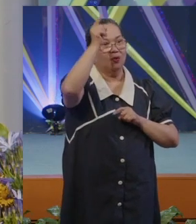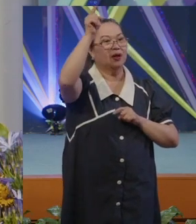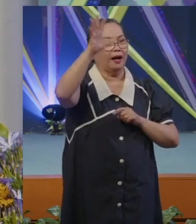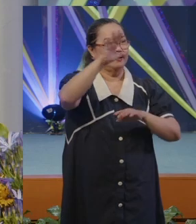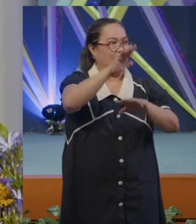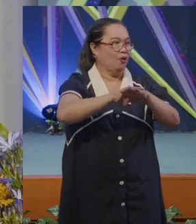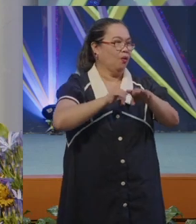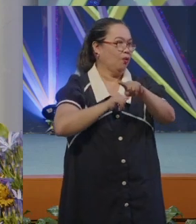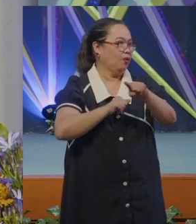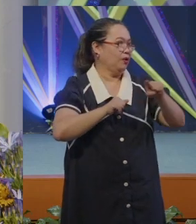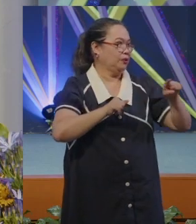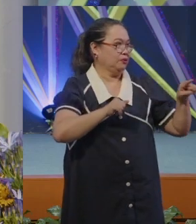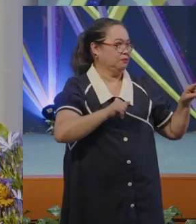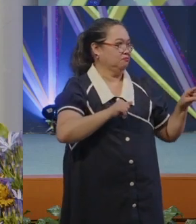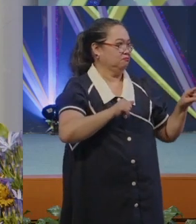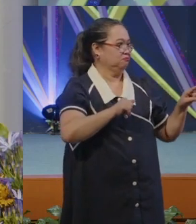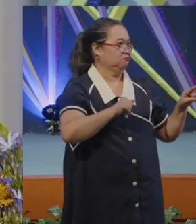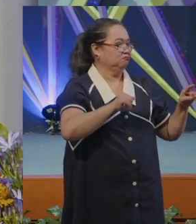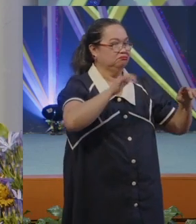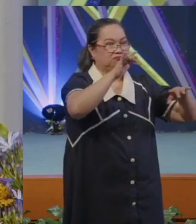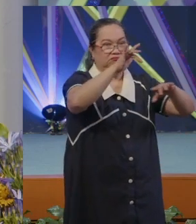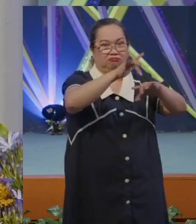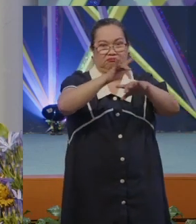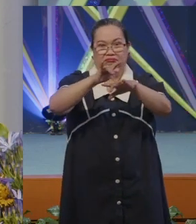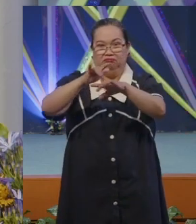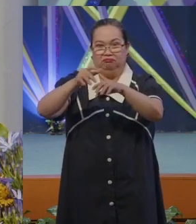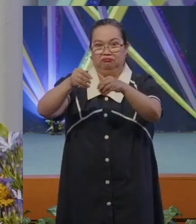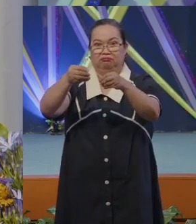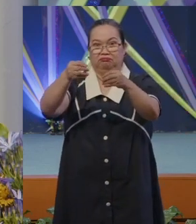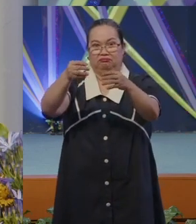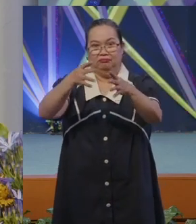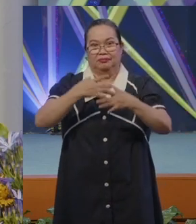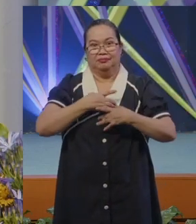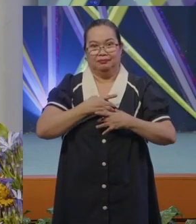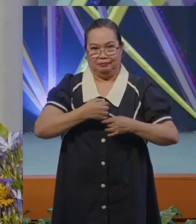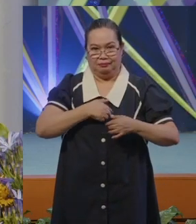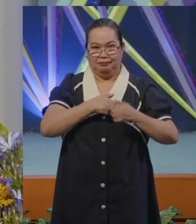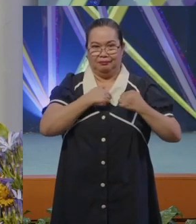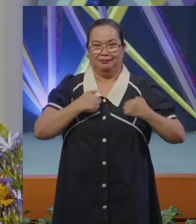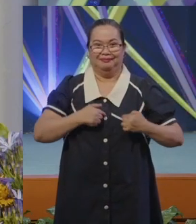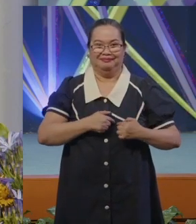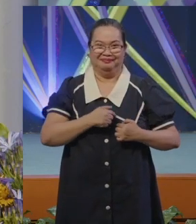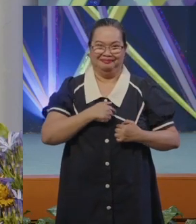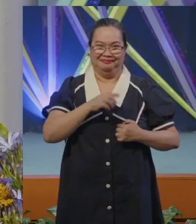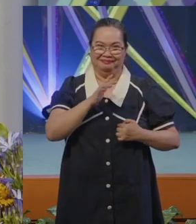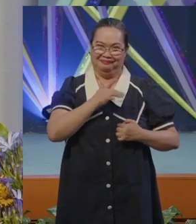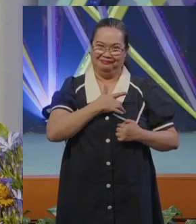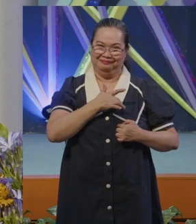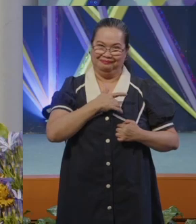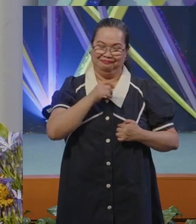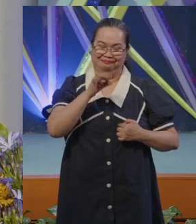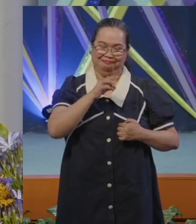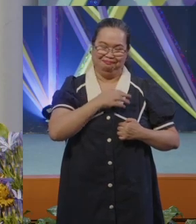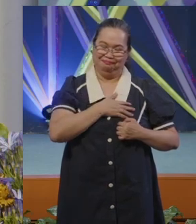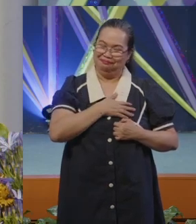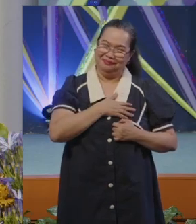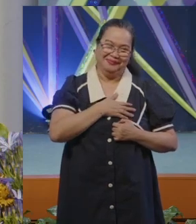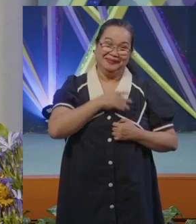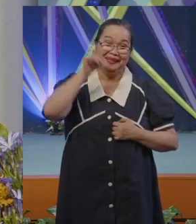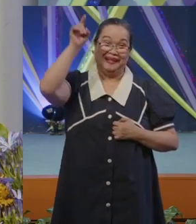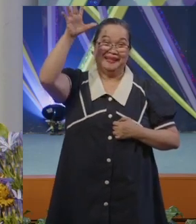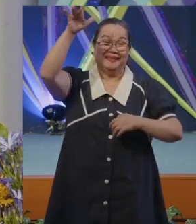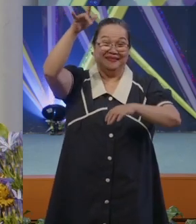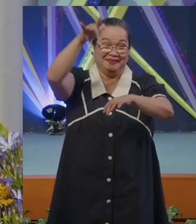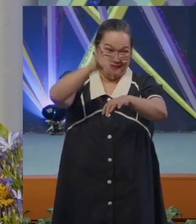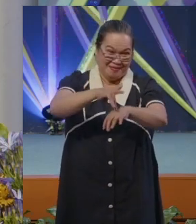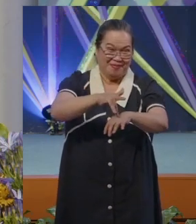Diyos. Nangungusap sa inyo, binibigyan kayo ng desire sa puso nyo, di ba? Ganyan tumawag ang Panginoon eh.